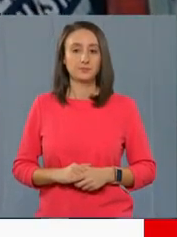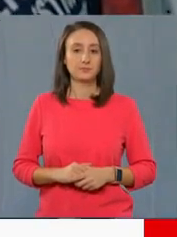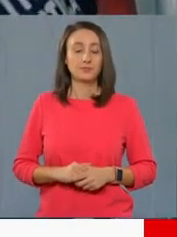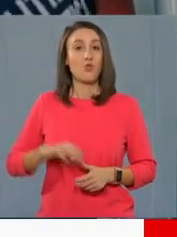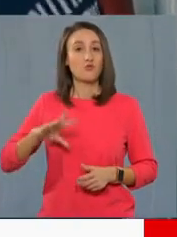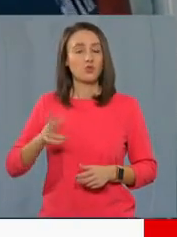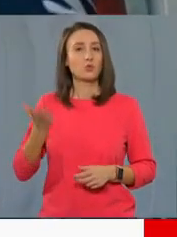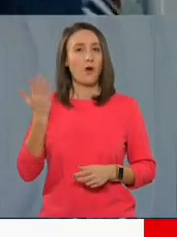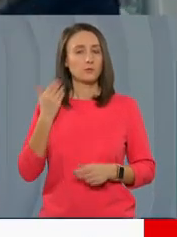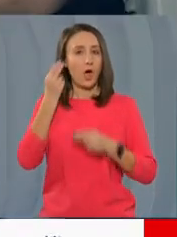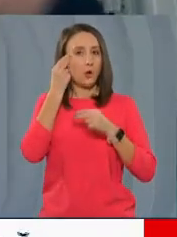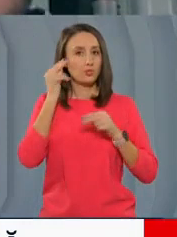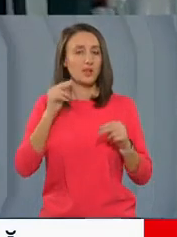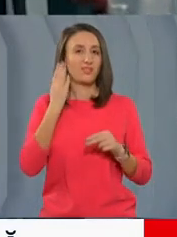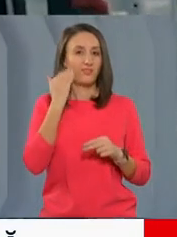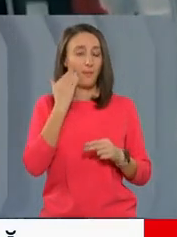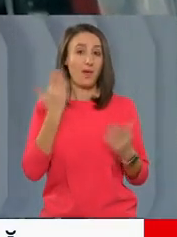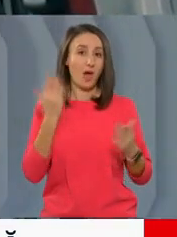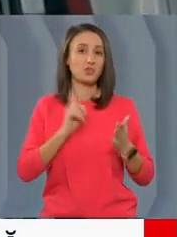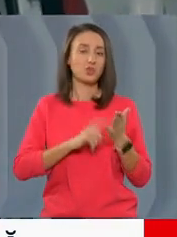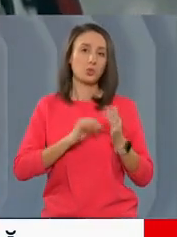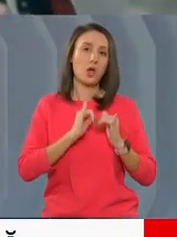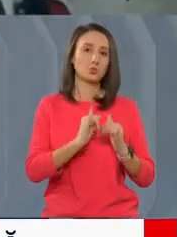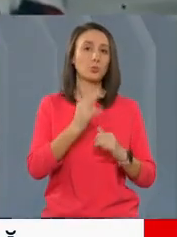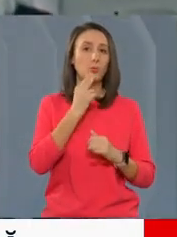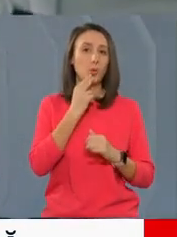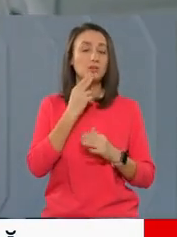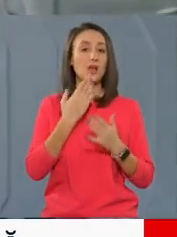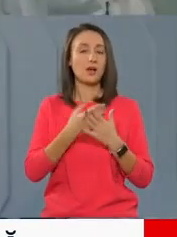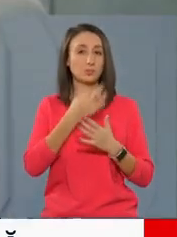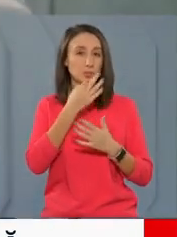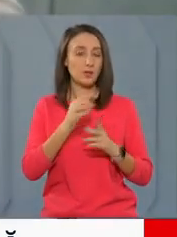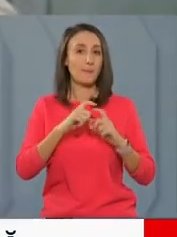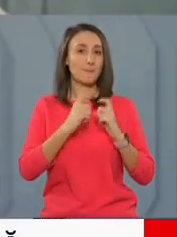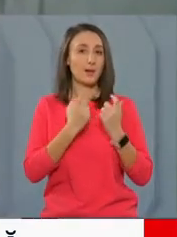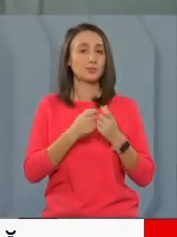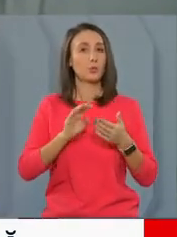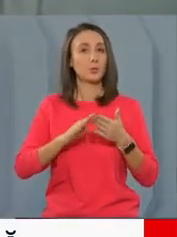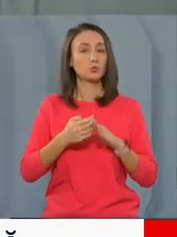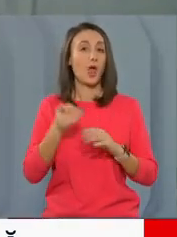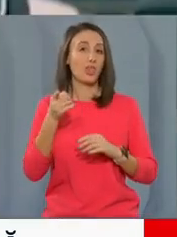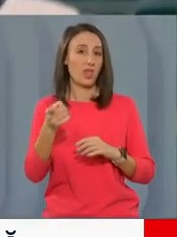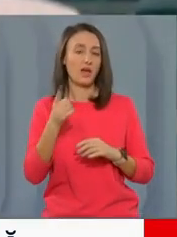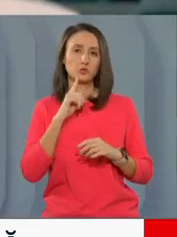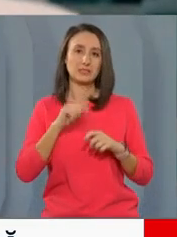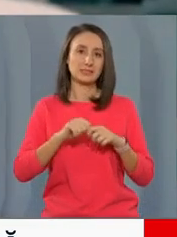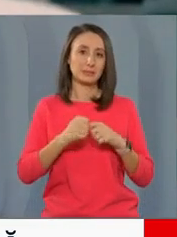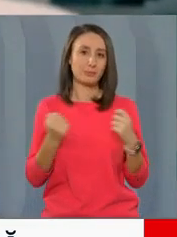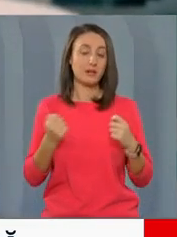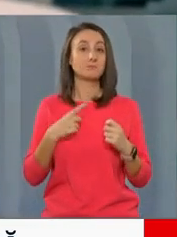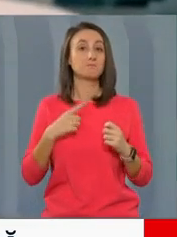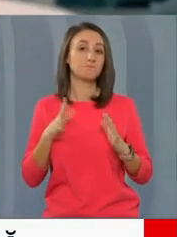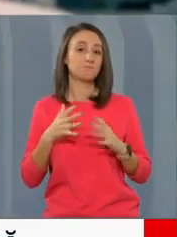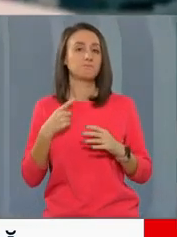furtul a fost sesizat de o femeie care a cerut ajutorul polițiștilor afirmând ca apartamentul mătușii sale a fost spart și că este